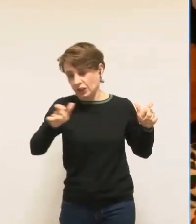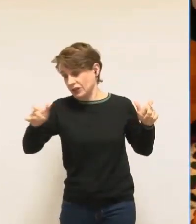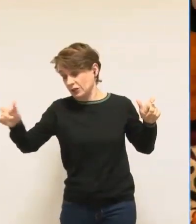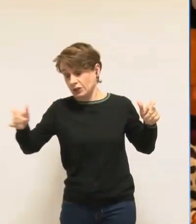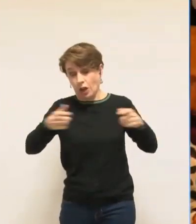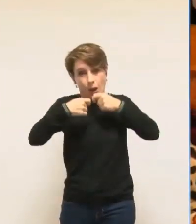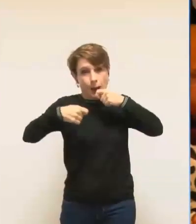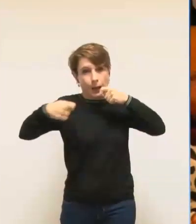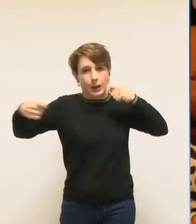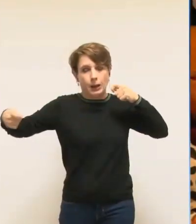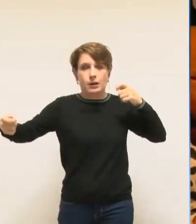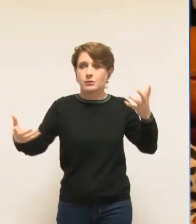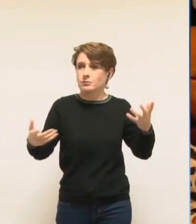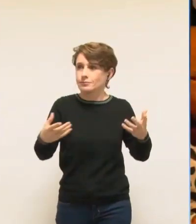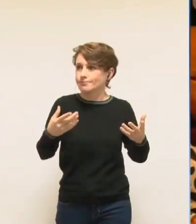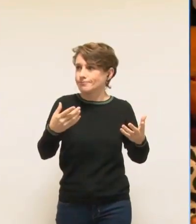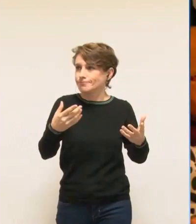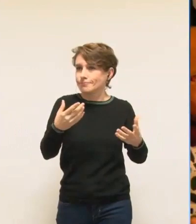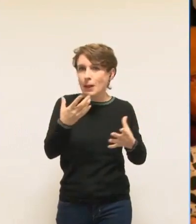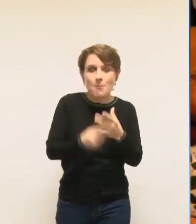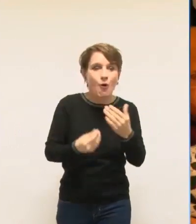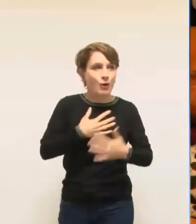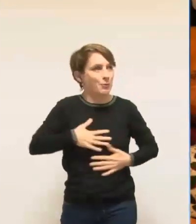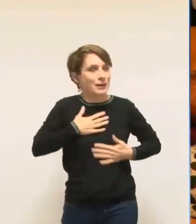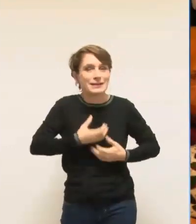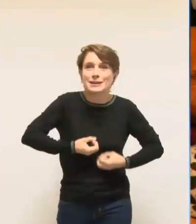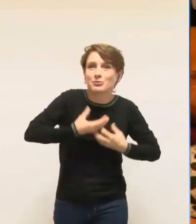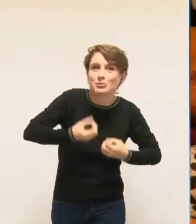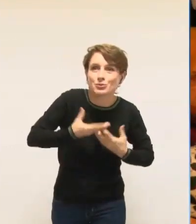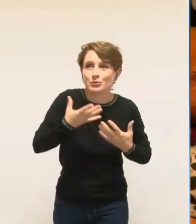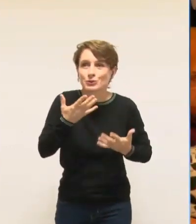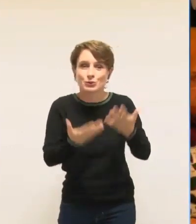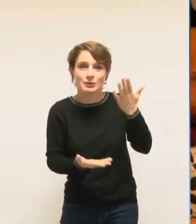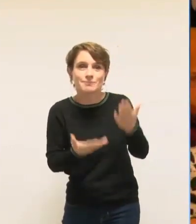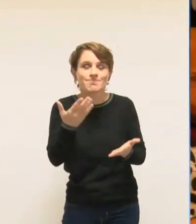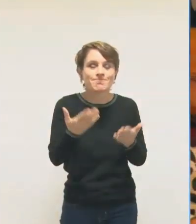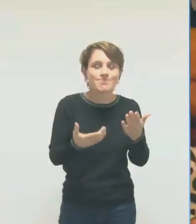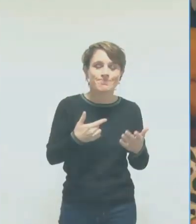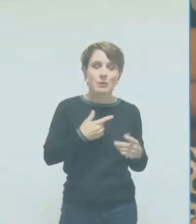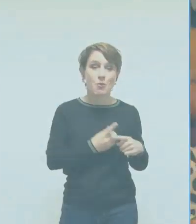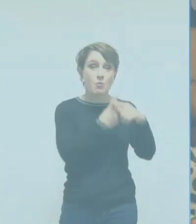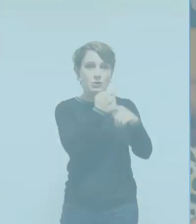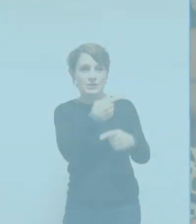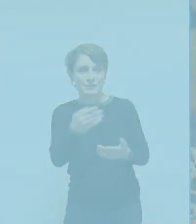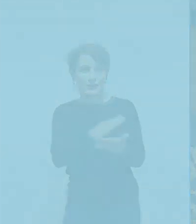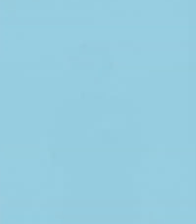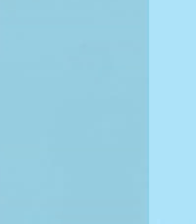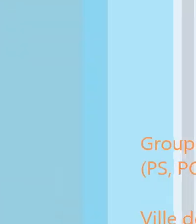du plaisir de l'expression? Voilà, donc je vous laisse sur ces deux questions-là et je vous remercie.